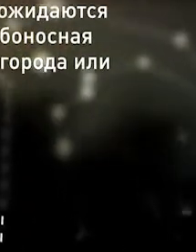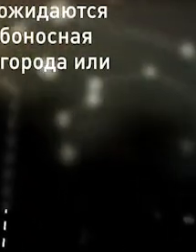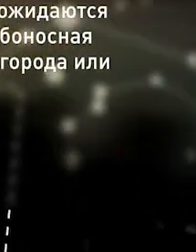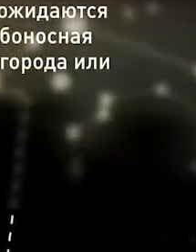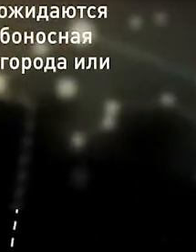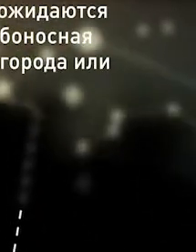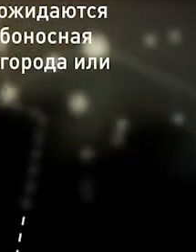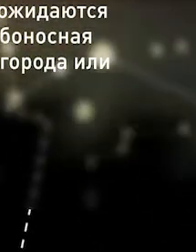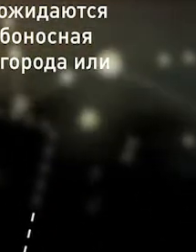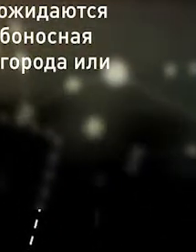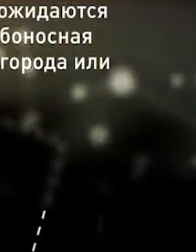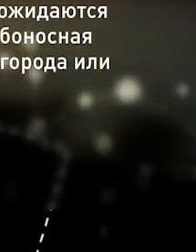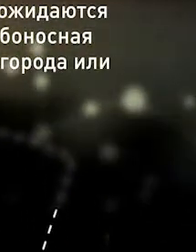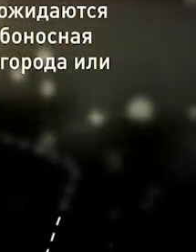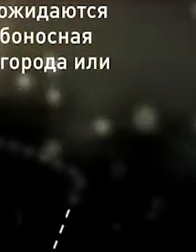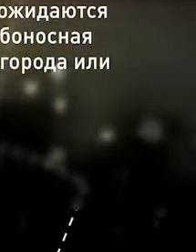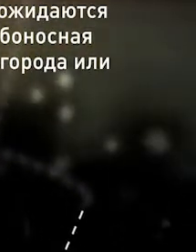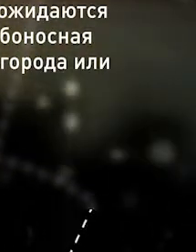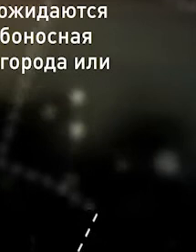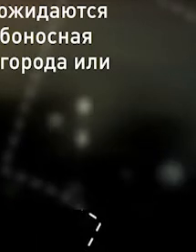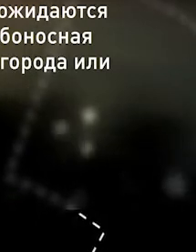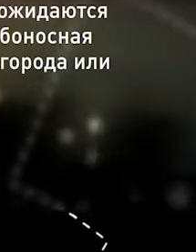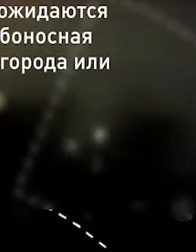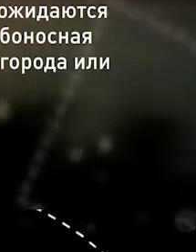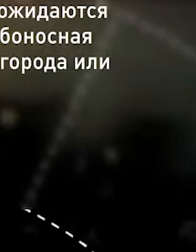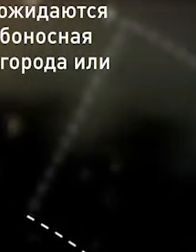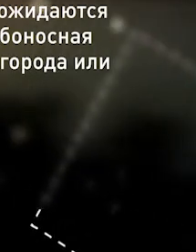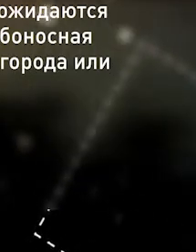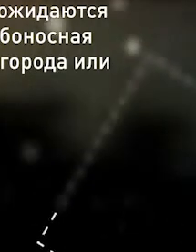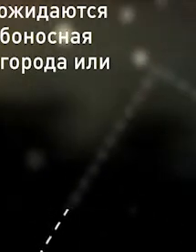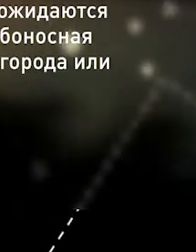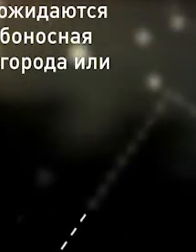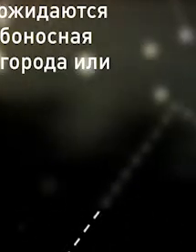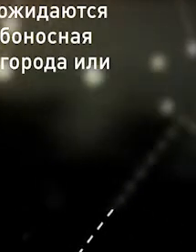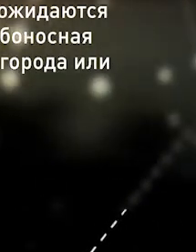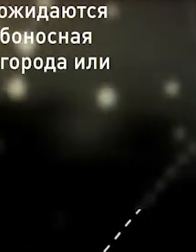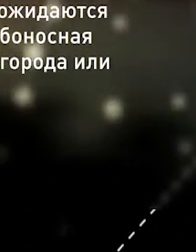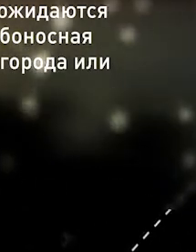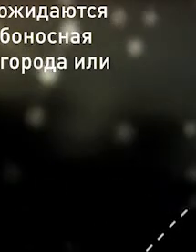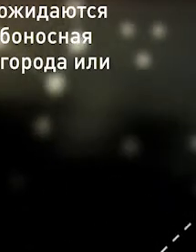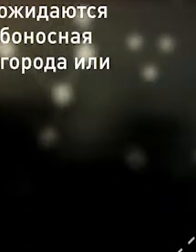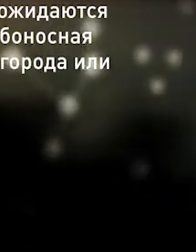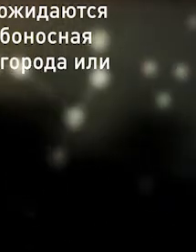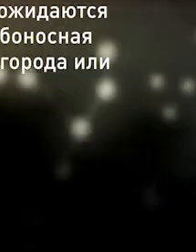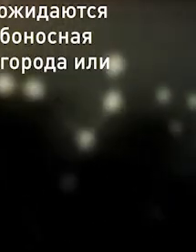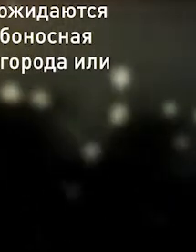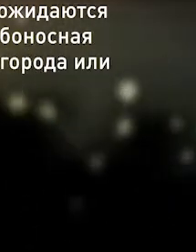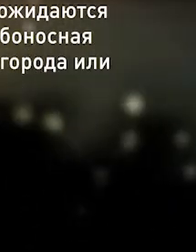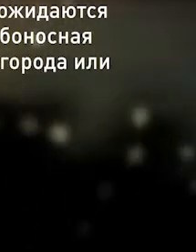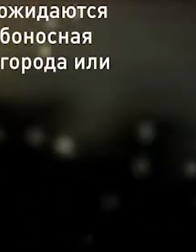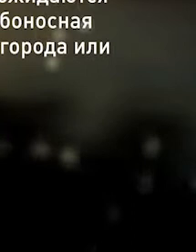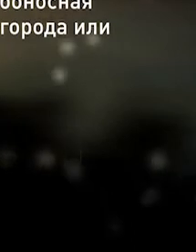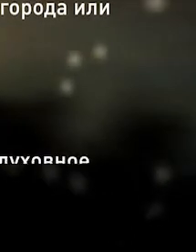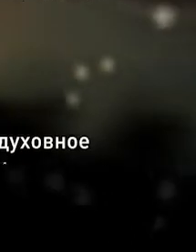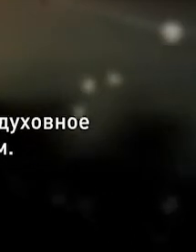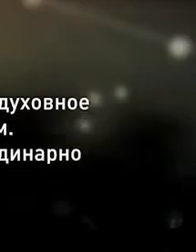в раздумьях, что может нарушить привычный ритм работы. Позитивные перемены ожидаются в личной жизни. Возможно, судьбоносная встреча с человеком из другого